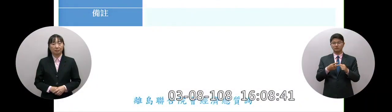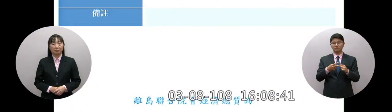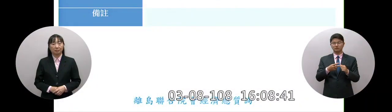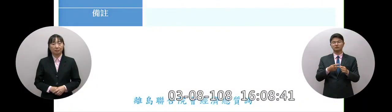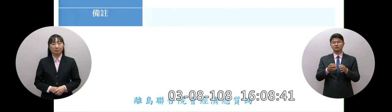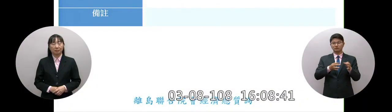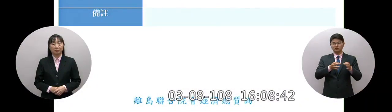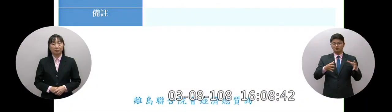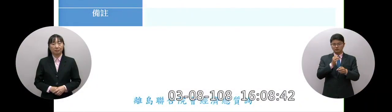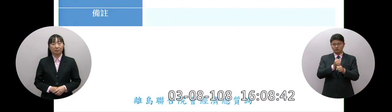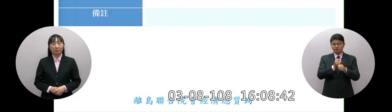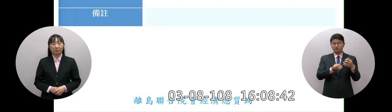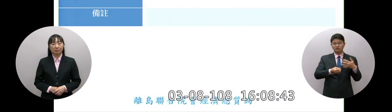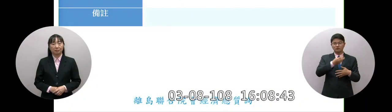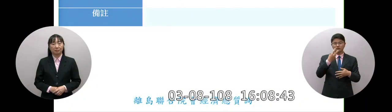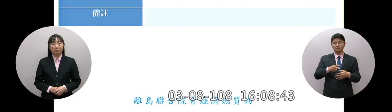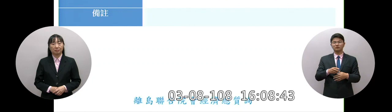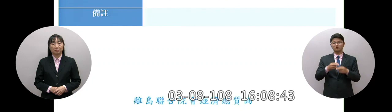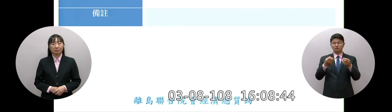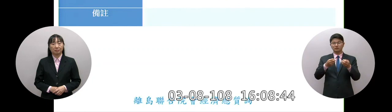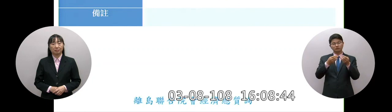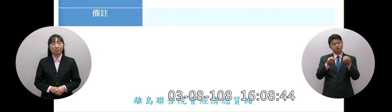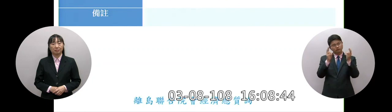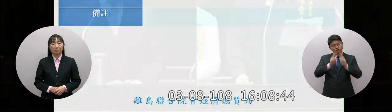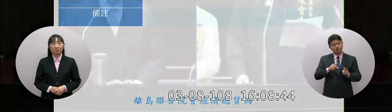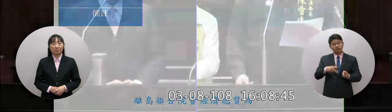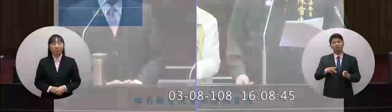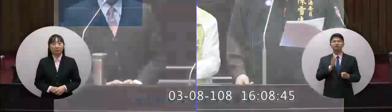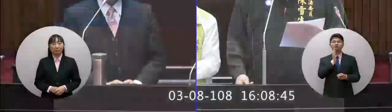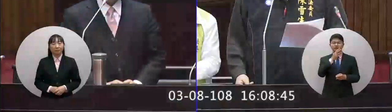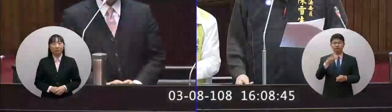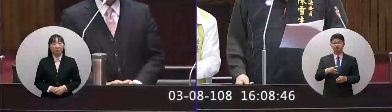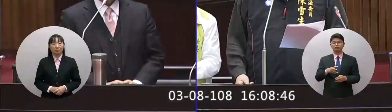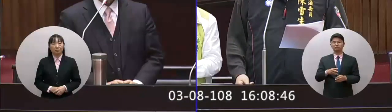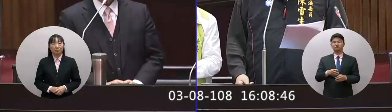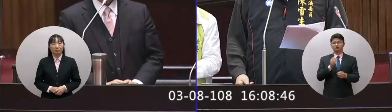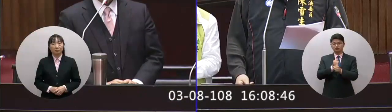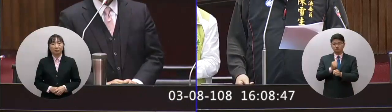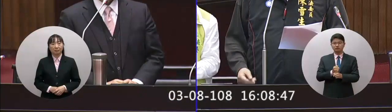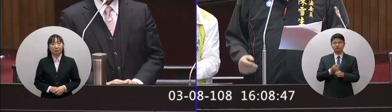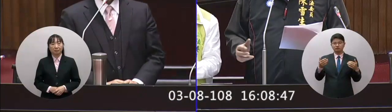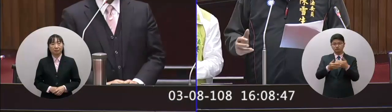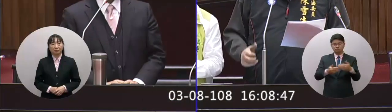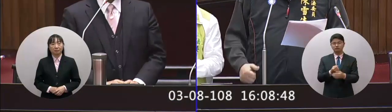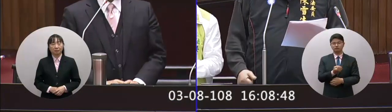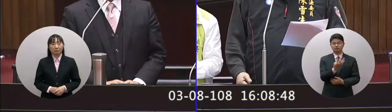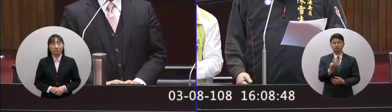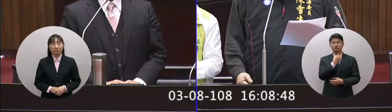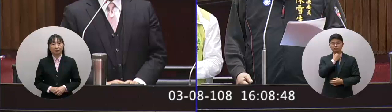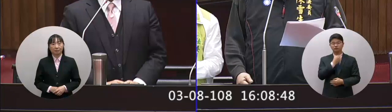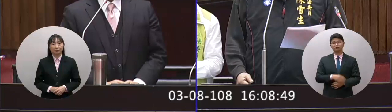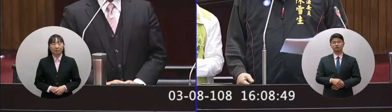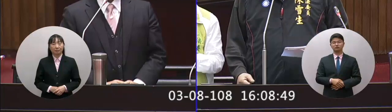作畅通、能源资源互通、行业标准共通哈。那么这个提出来以后